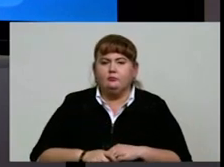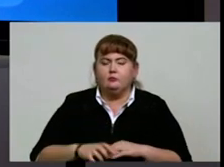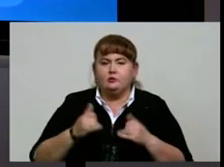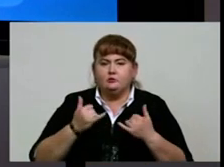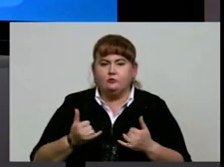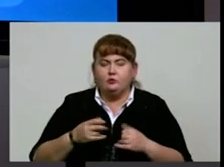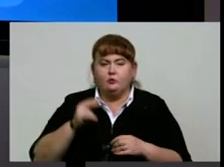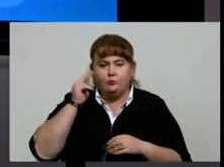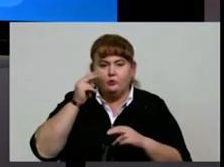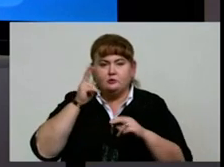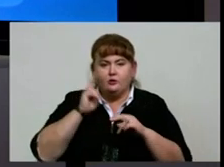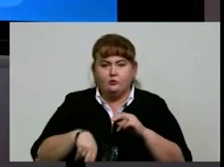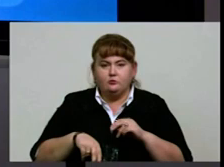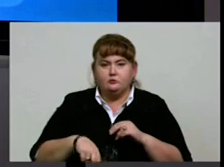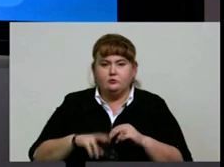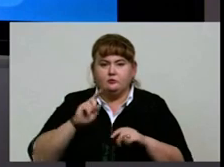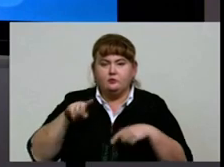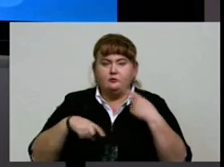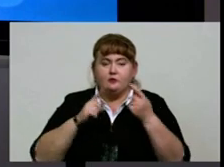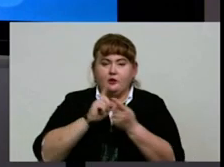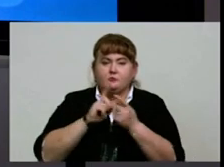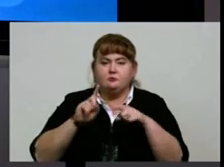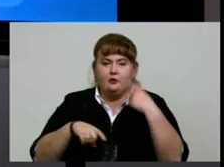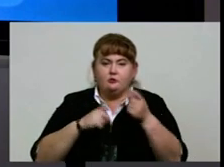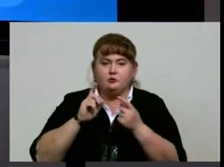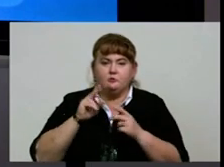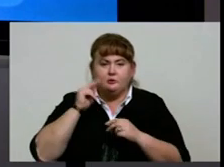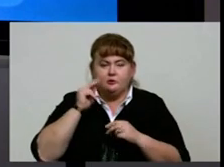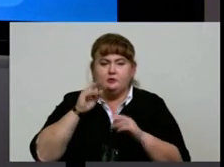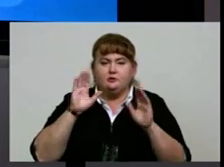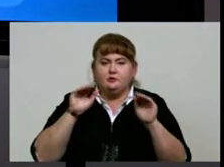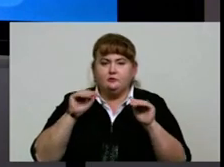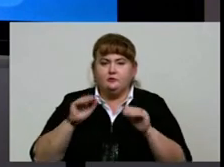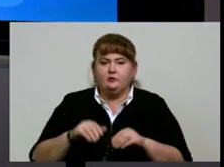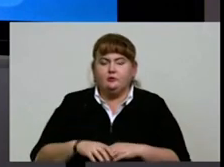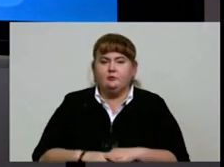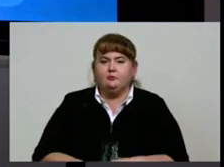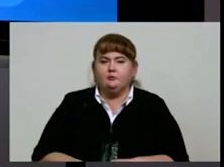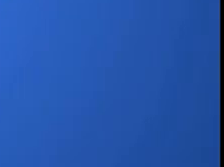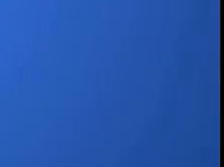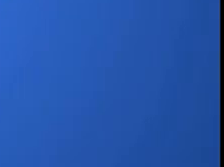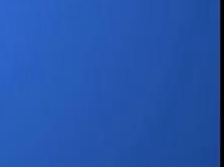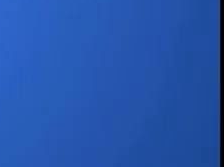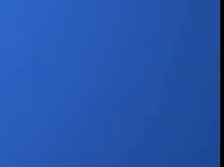На сегодня урок закончен. Встретимся на следующем занятии. До свидания.